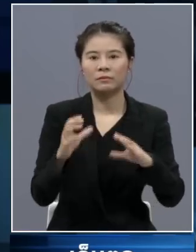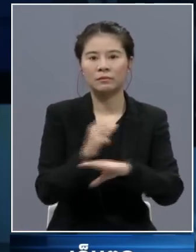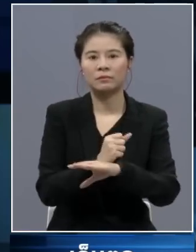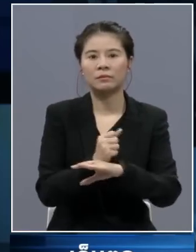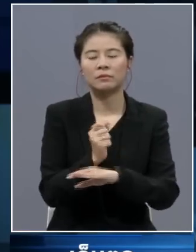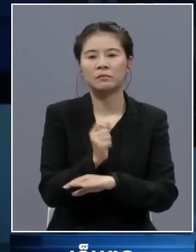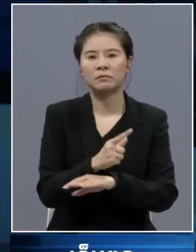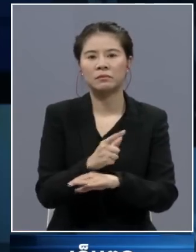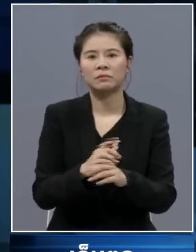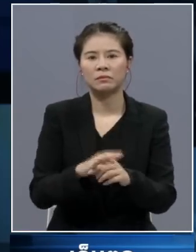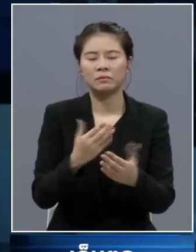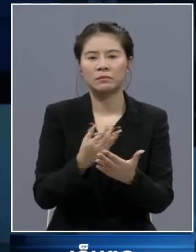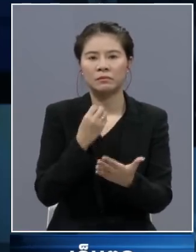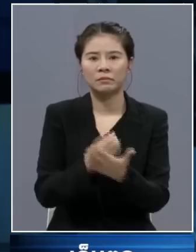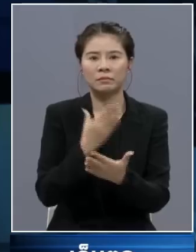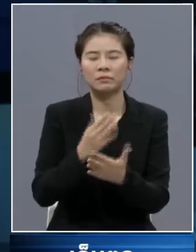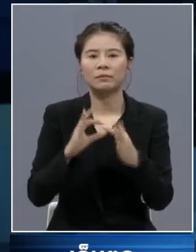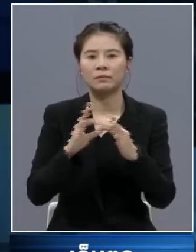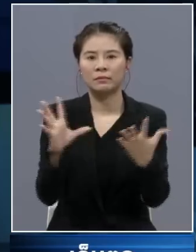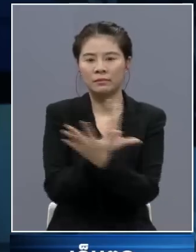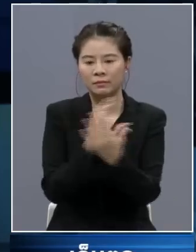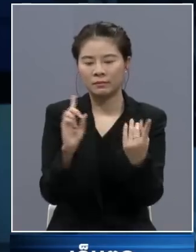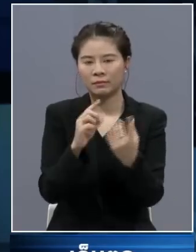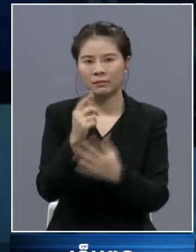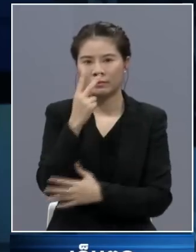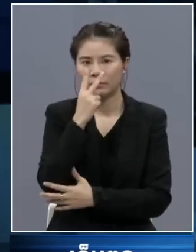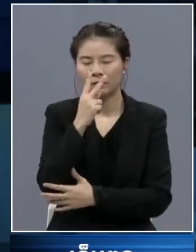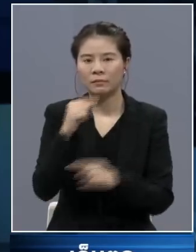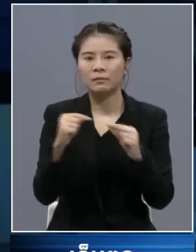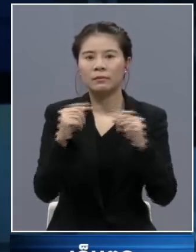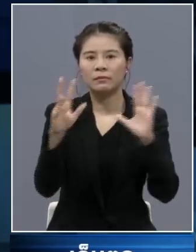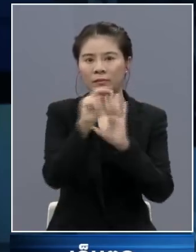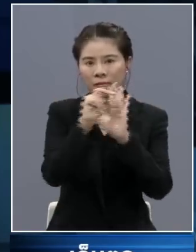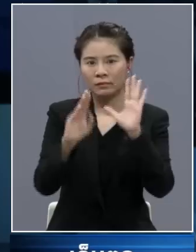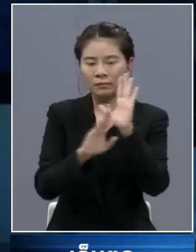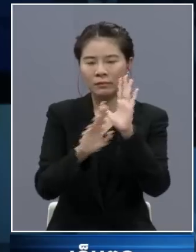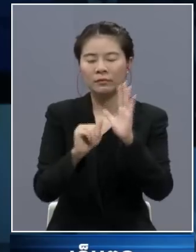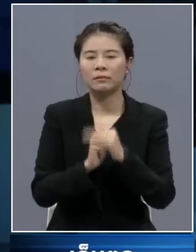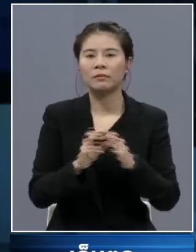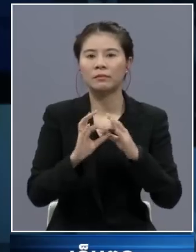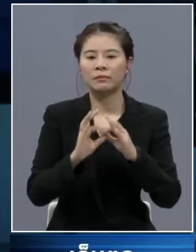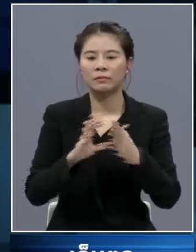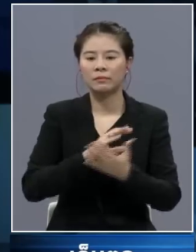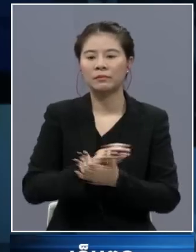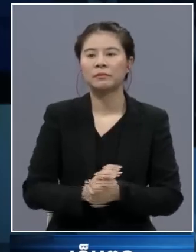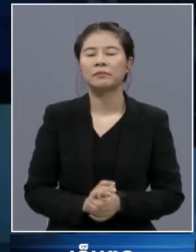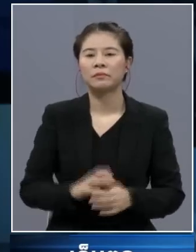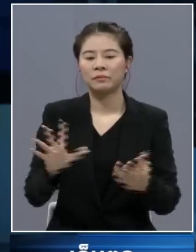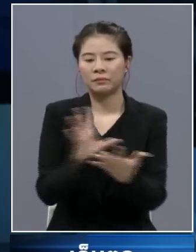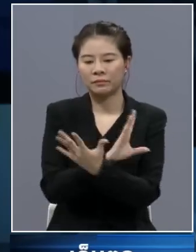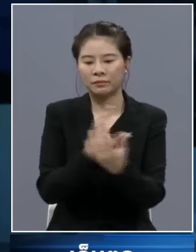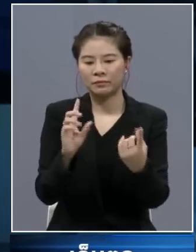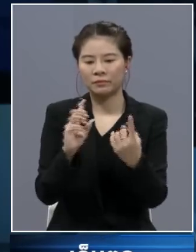การผูกขาดด้วยด้านสังคมฮะเห็นการวางแนวนโยบายเกี่ยวกับการสร้างความยั่งยืนให้กับสังคมโดยรวม